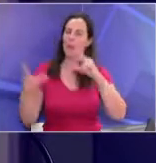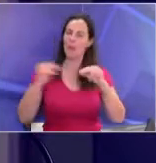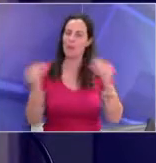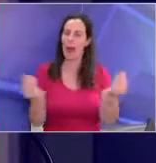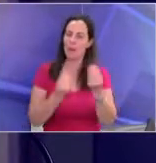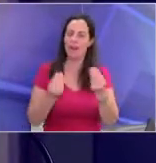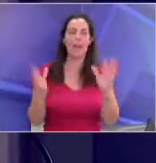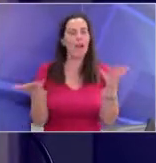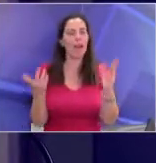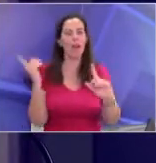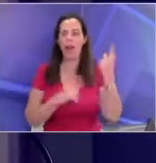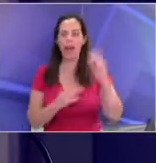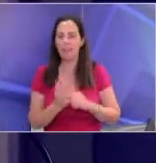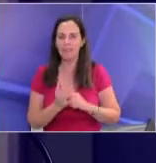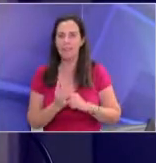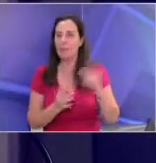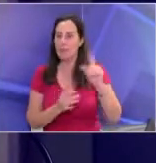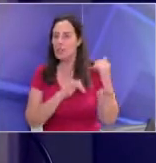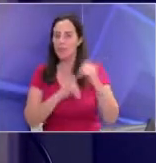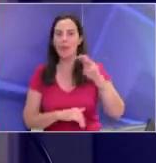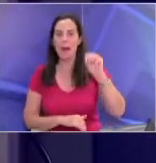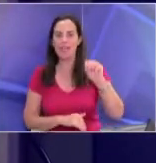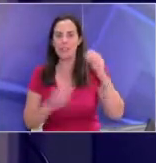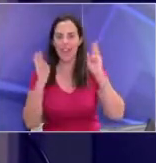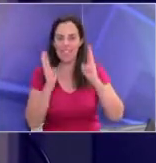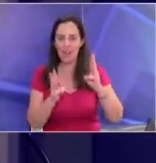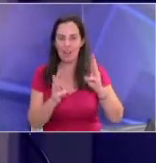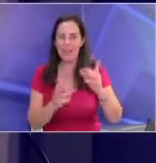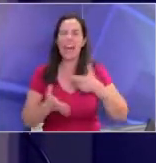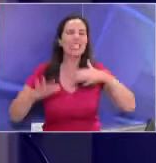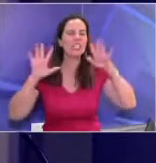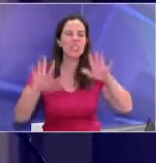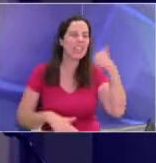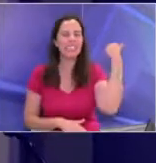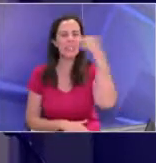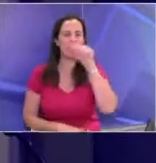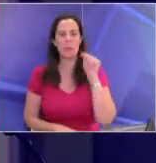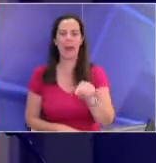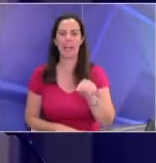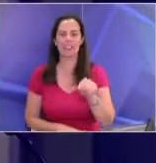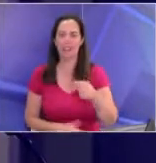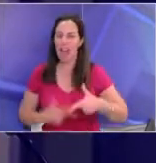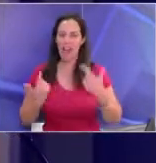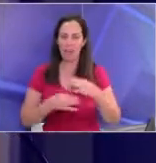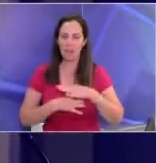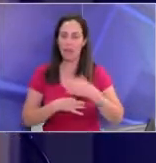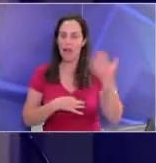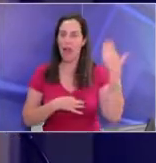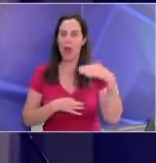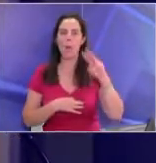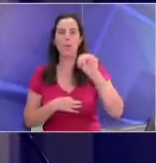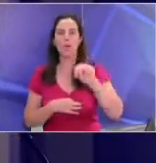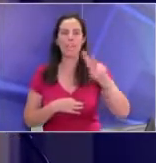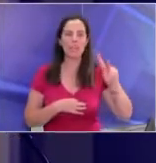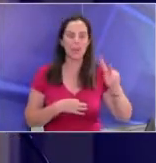על משהו, איך נפל הבייס? מי שהכניס את מסעוד המסדרות, איך אני שונא את הסטריאוטיפ הזה, לחיים שלנו היה מוטי